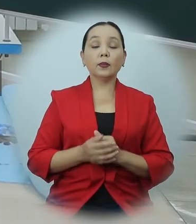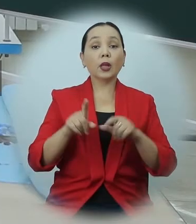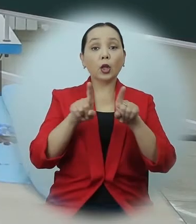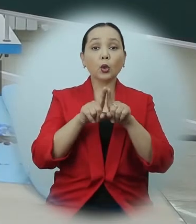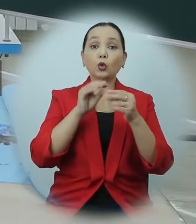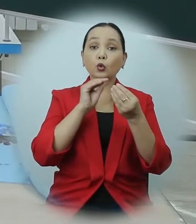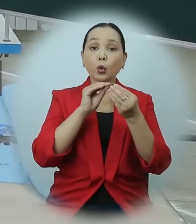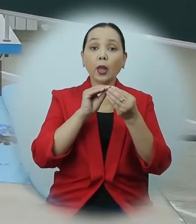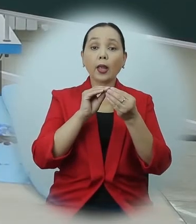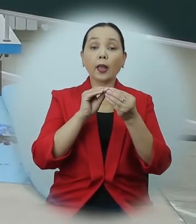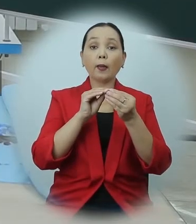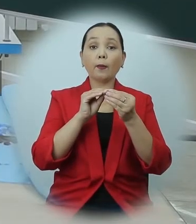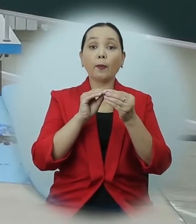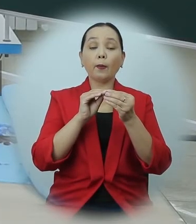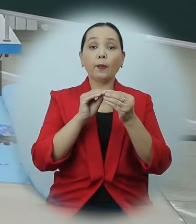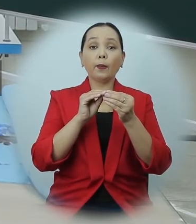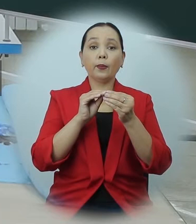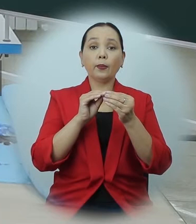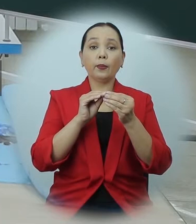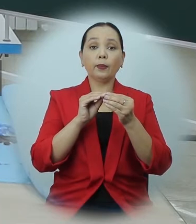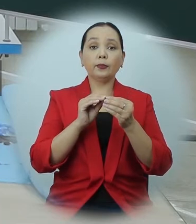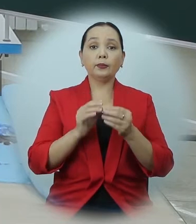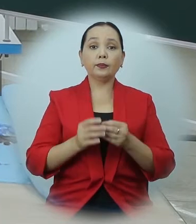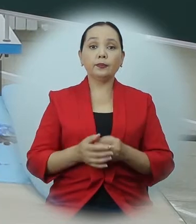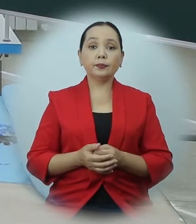Точно таким же образом